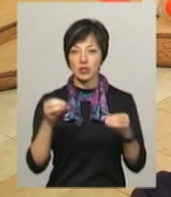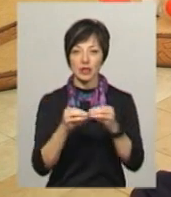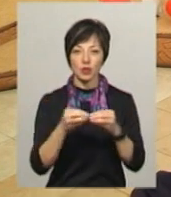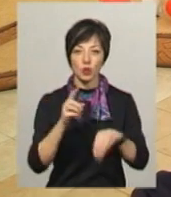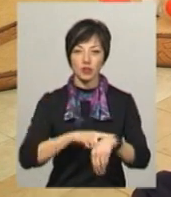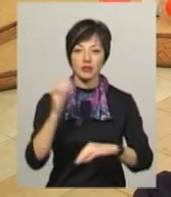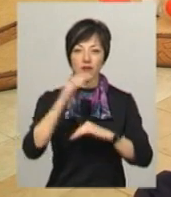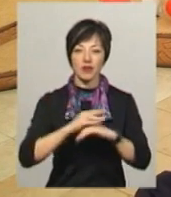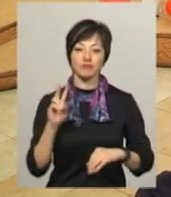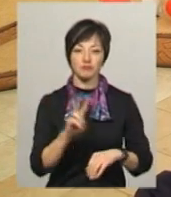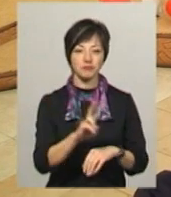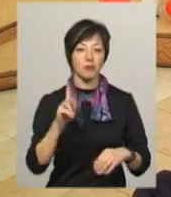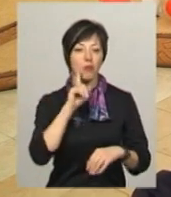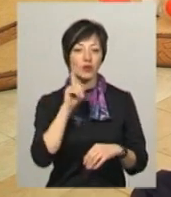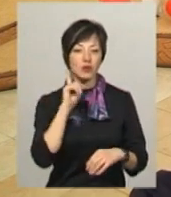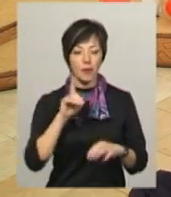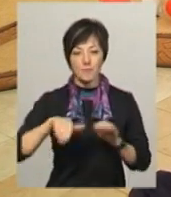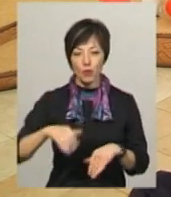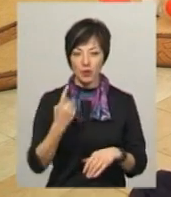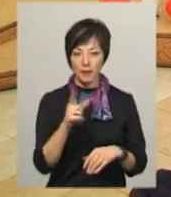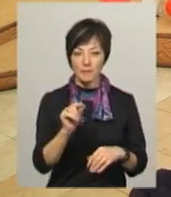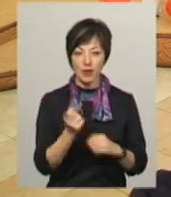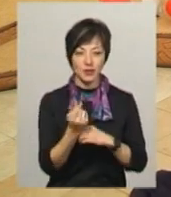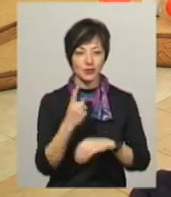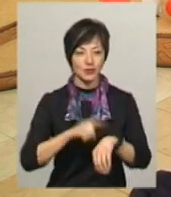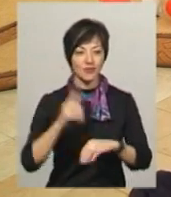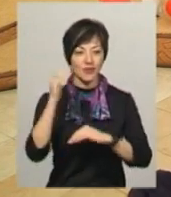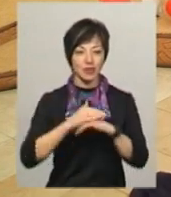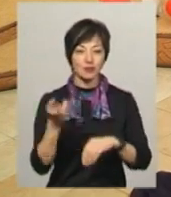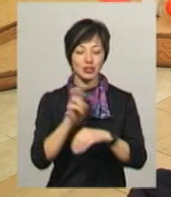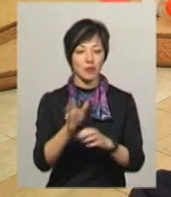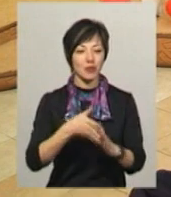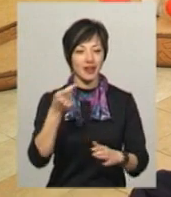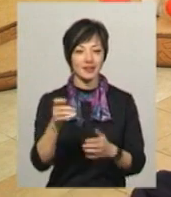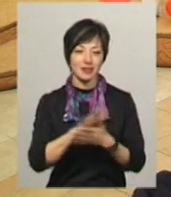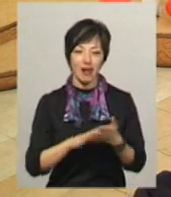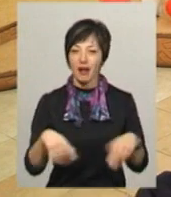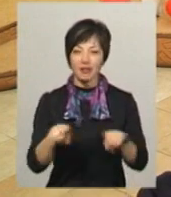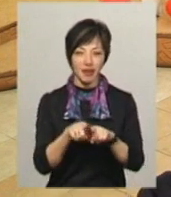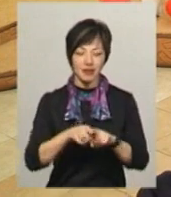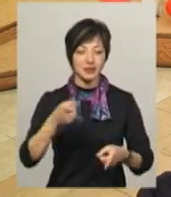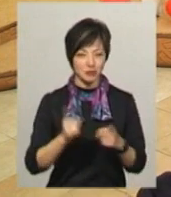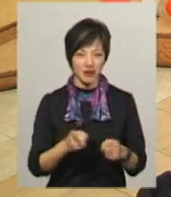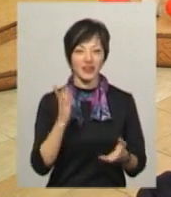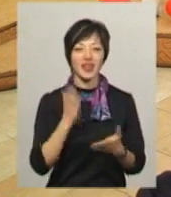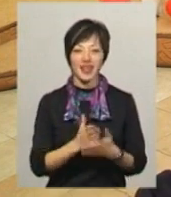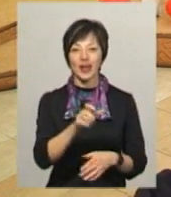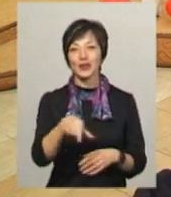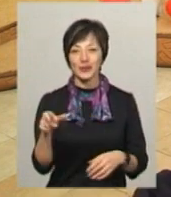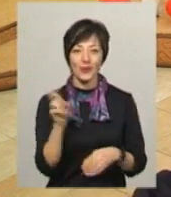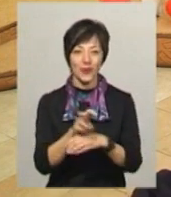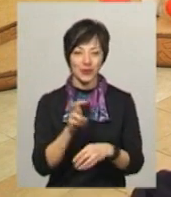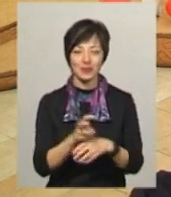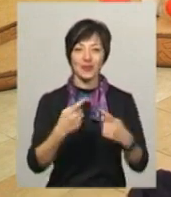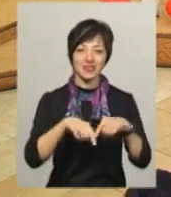години вечора йшли молодята. Уже, правда, потім одна пара в 11 годин вечора прийшла, подала заяву. А так, насправді, є, люди ходять